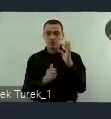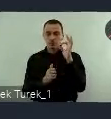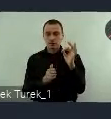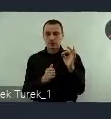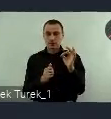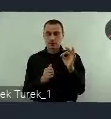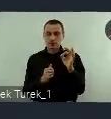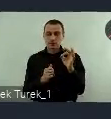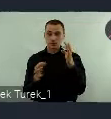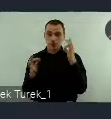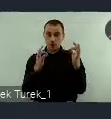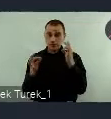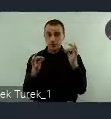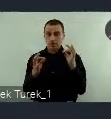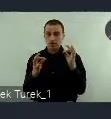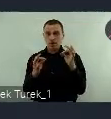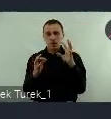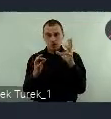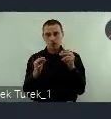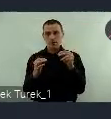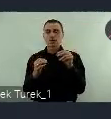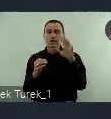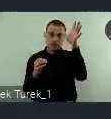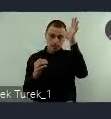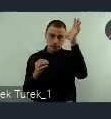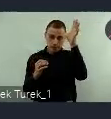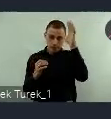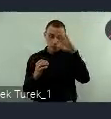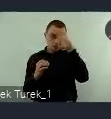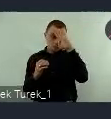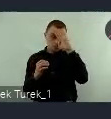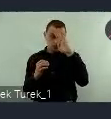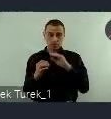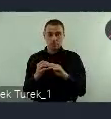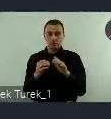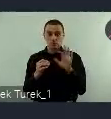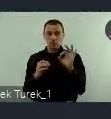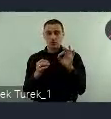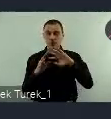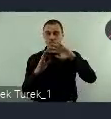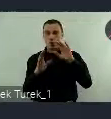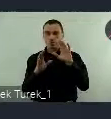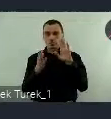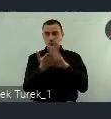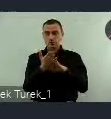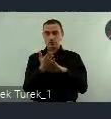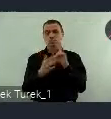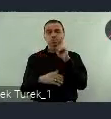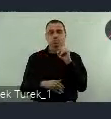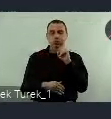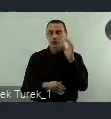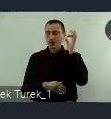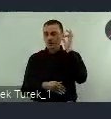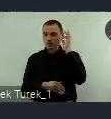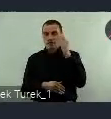ja bym jeszcze trochę inaczej zaprojektował to jest Ikea w Łodzi Tak wygląda oznaczenie wypukłe chłopiec ja bym zróżnicowaną tutaj także ręce